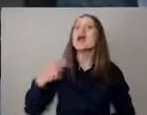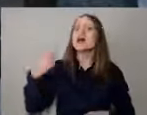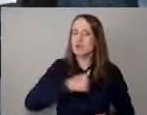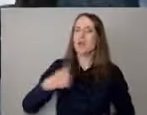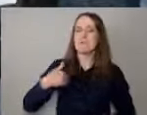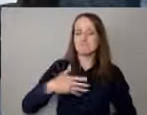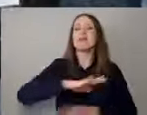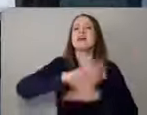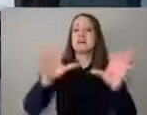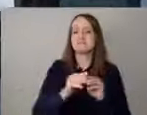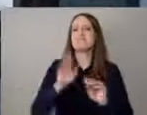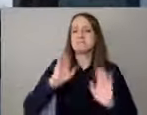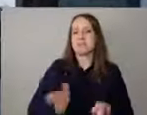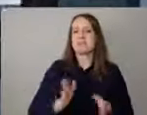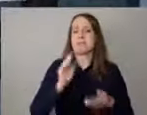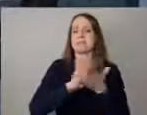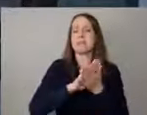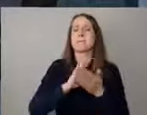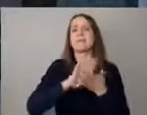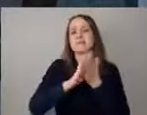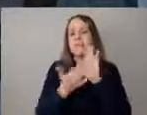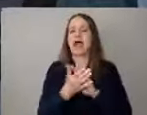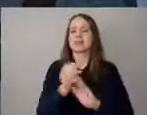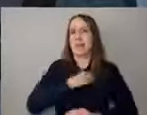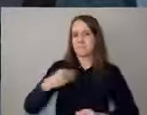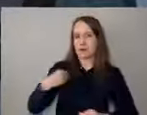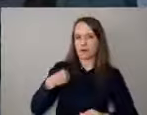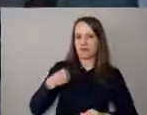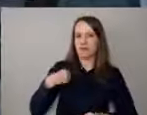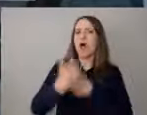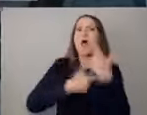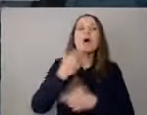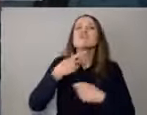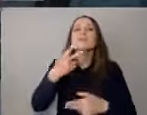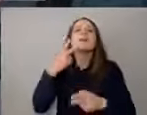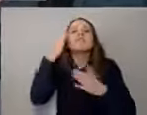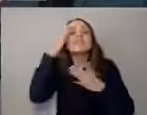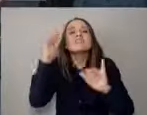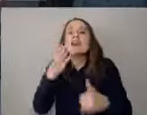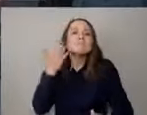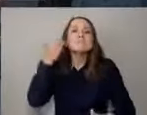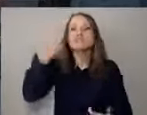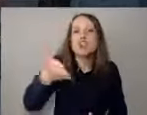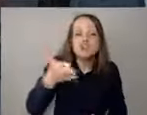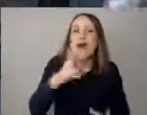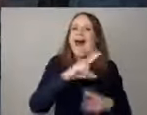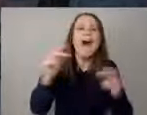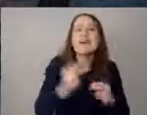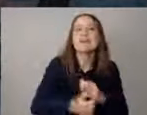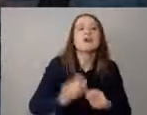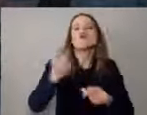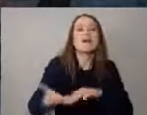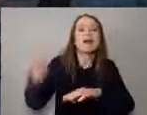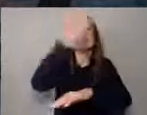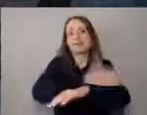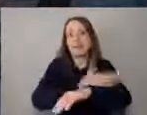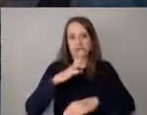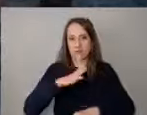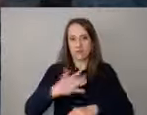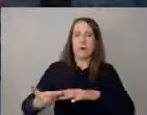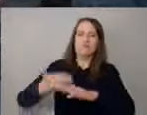Przede wszystkim po to, żeby patrzeć w przód, a nie patrzeć w tył. I przede wszystkim po to, żeby mieć silnego prezydenta.